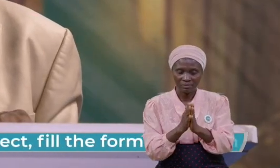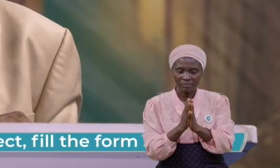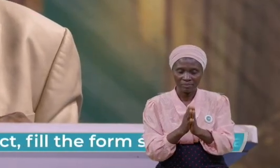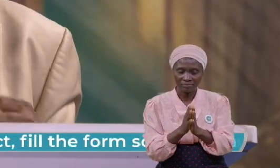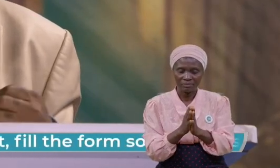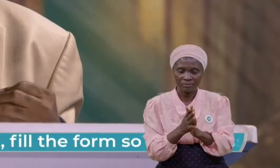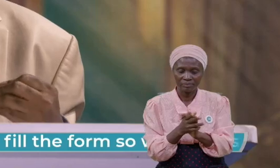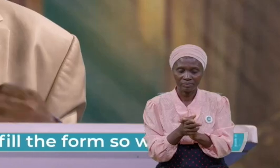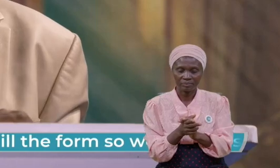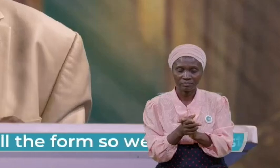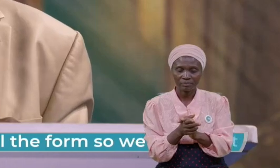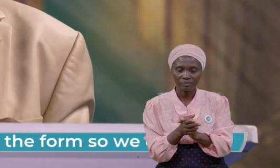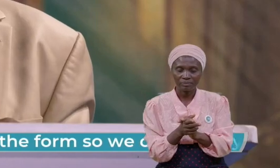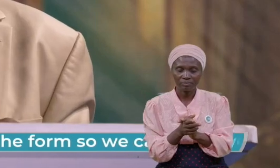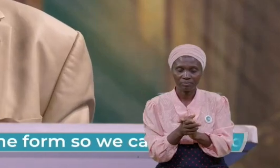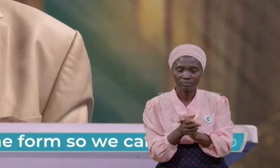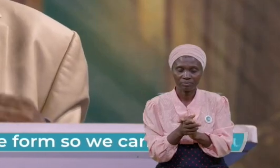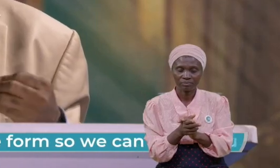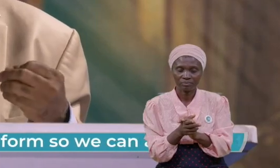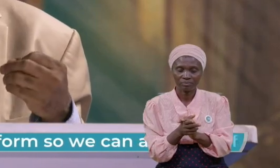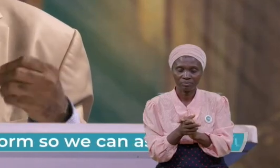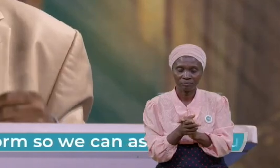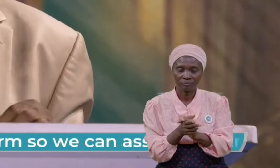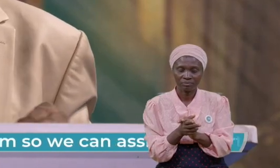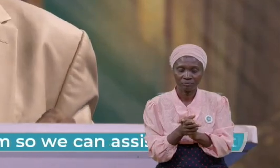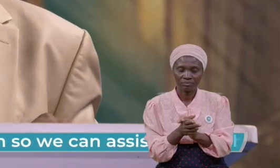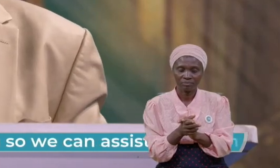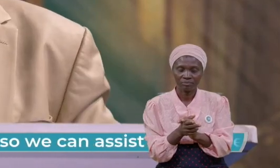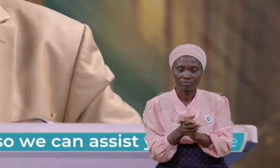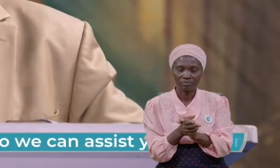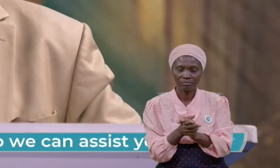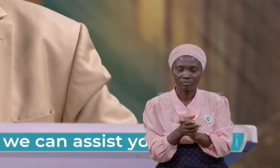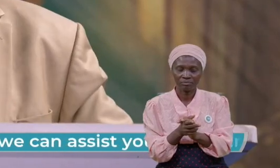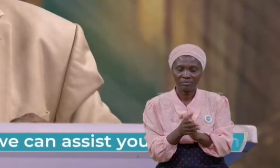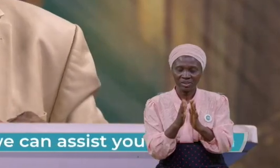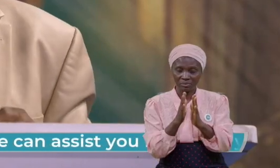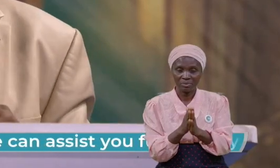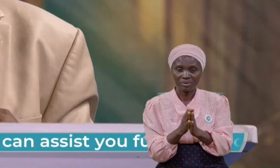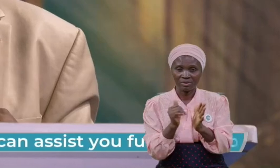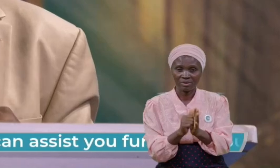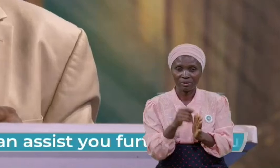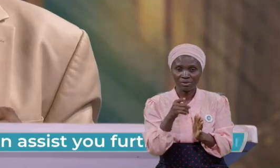Pas presque, mais réel, véritable chrétien.